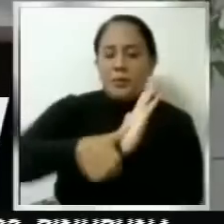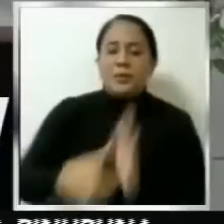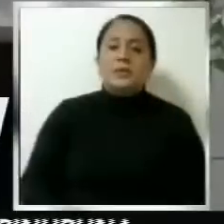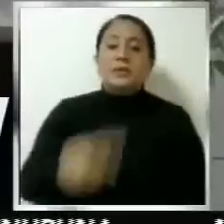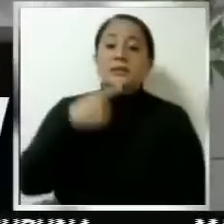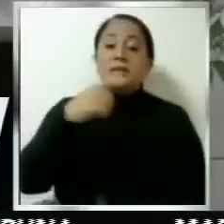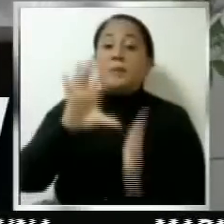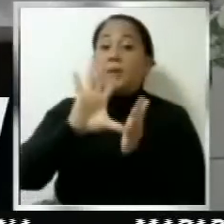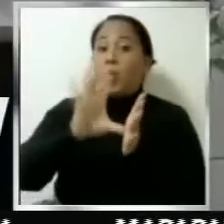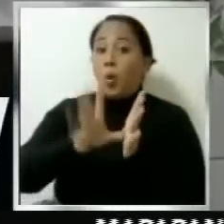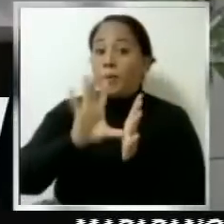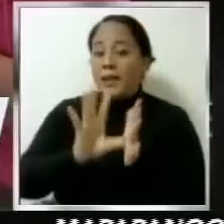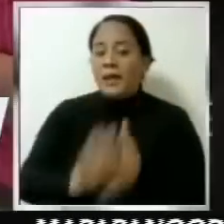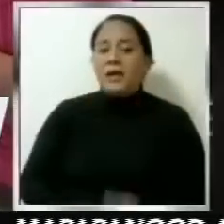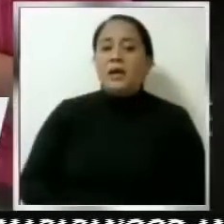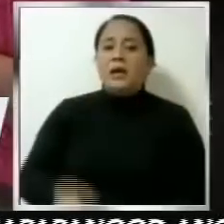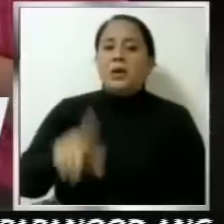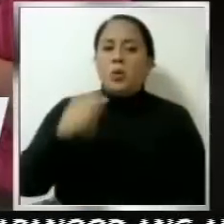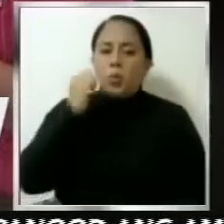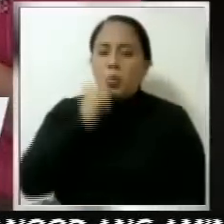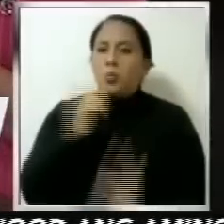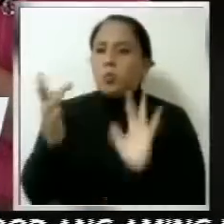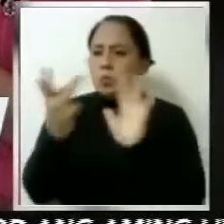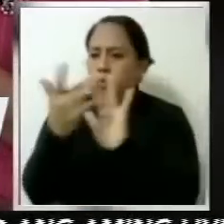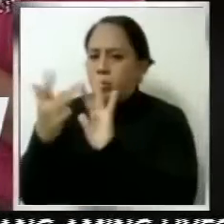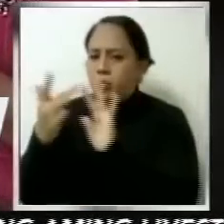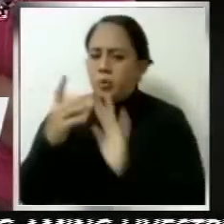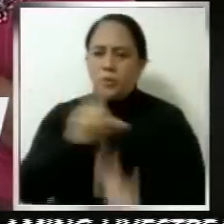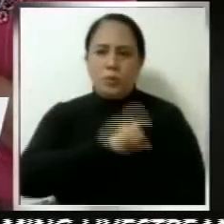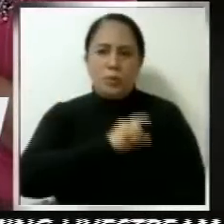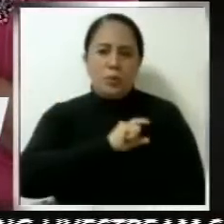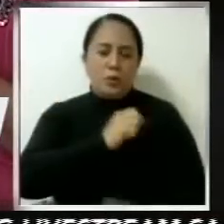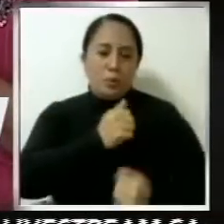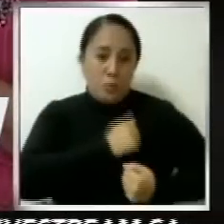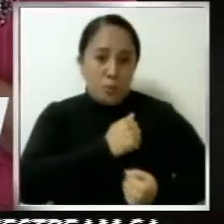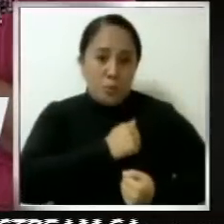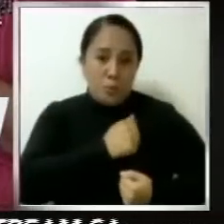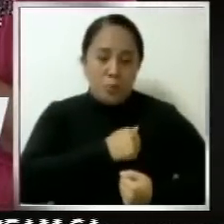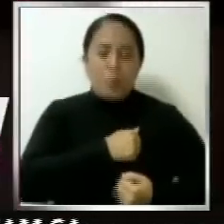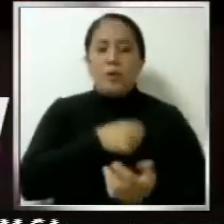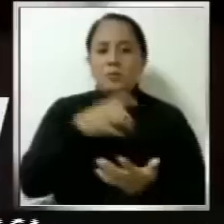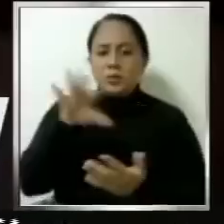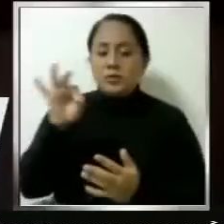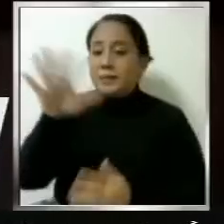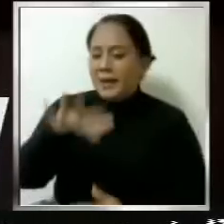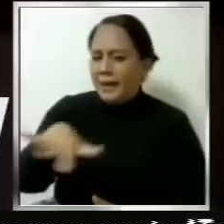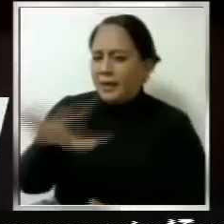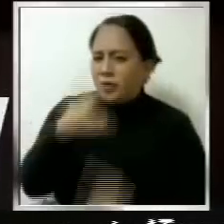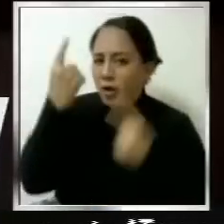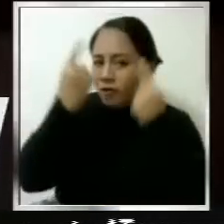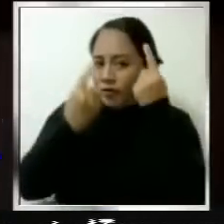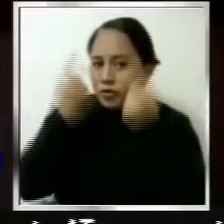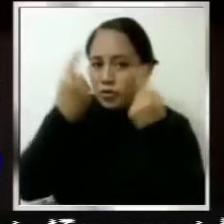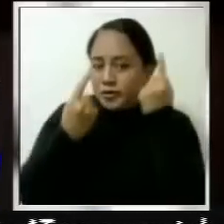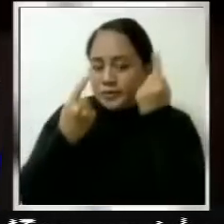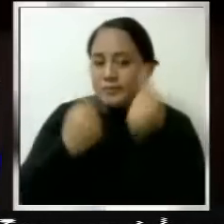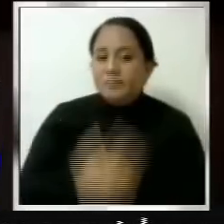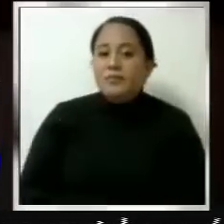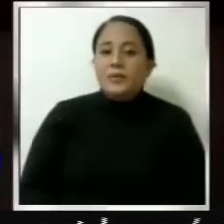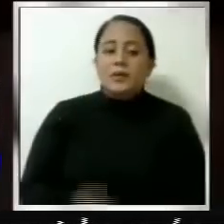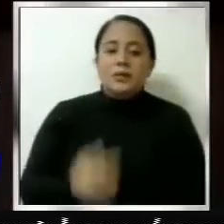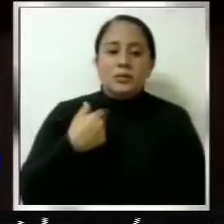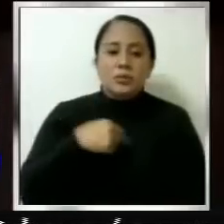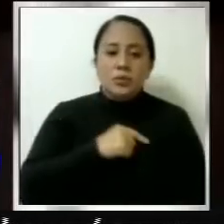mayat maya na itong nakikipag-unglayan sa PNP at AFP para tukuyin ang mga areas of concern. Mas violente po pagka barangay